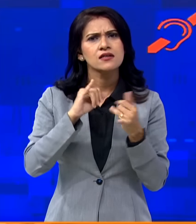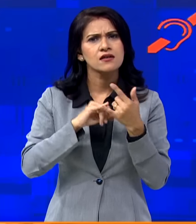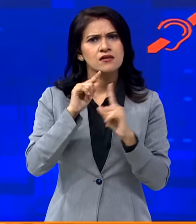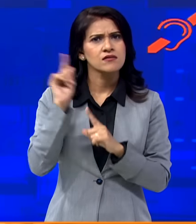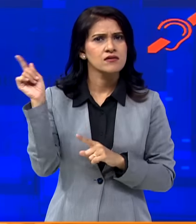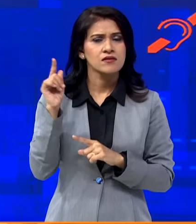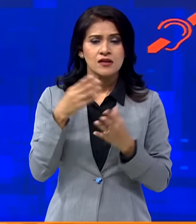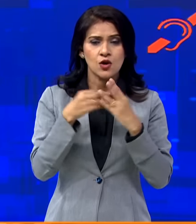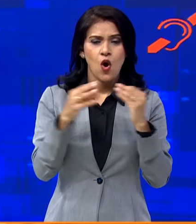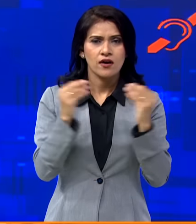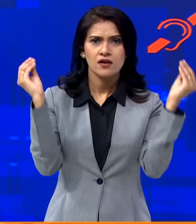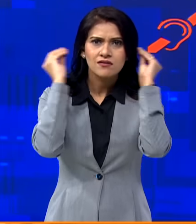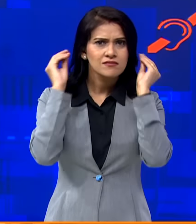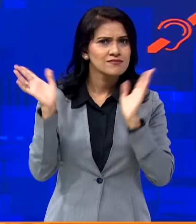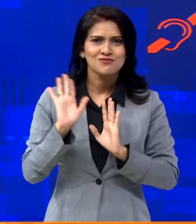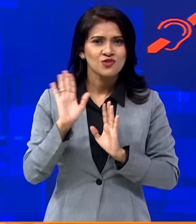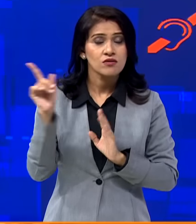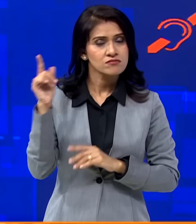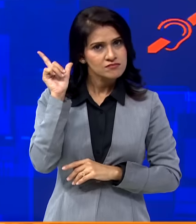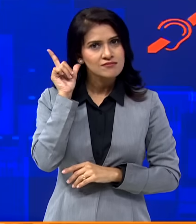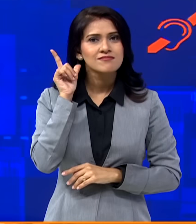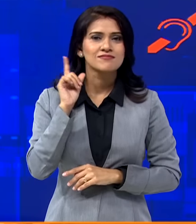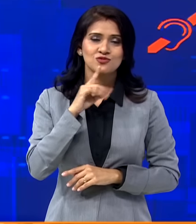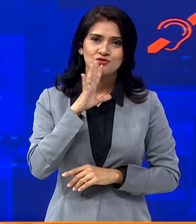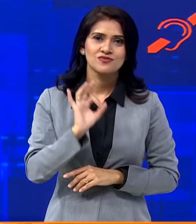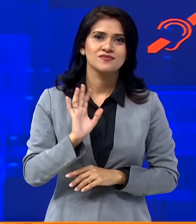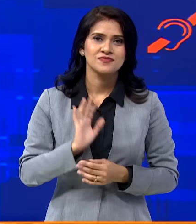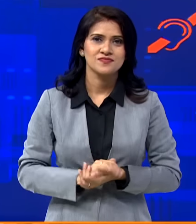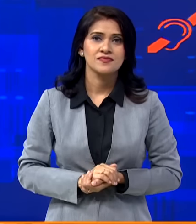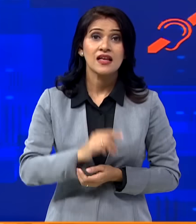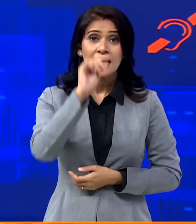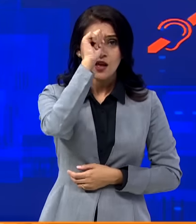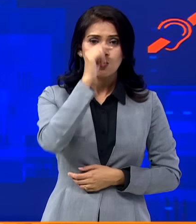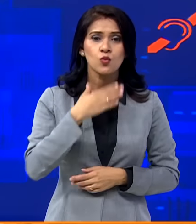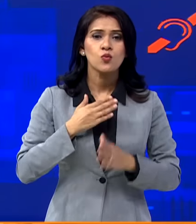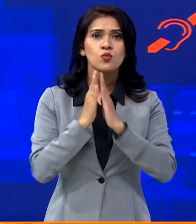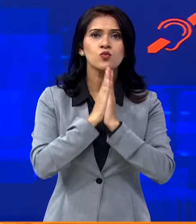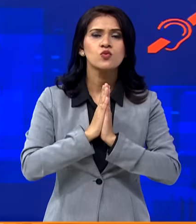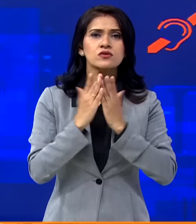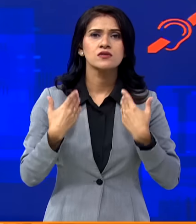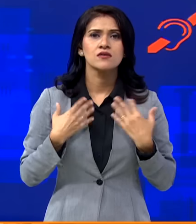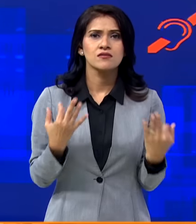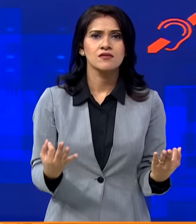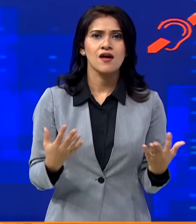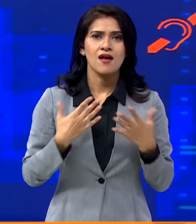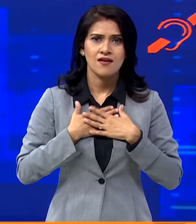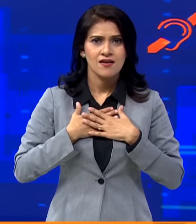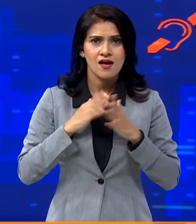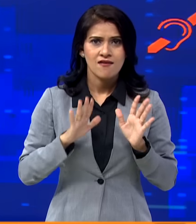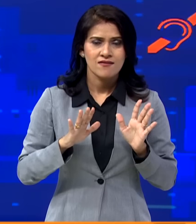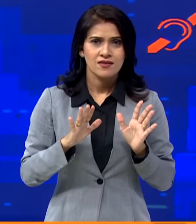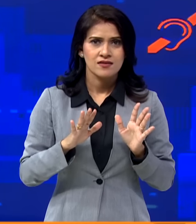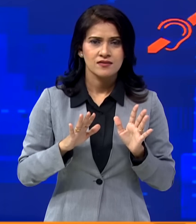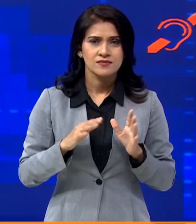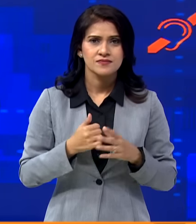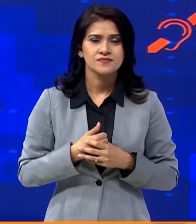रूही नहीं लगाएंगे वो भी सुनना पड़ेगा एक हिंदू धर्म गुरु एक हिंदू धर्माचार्य श्री कल की पीठ का